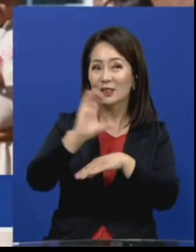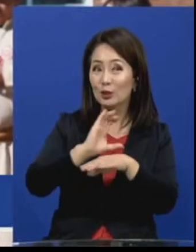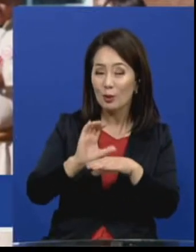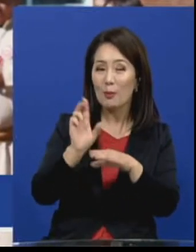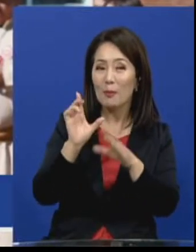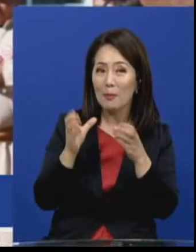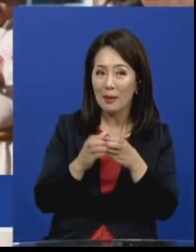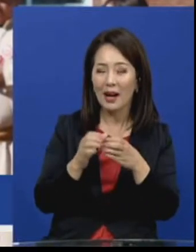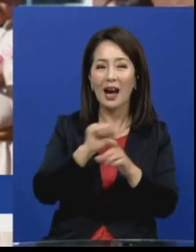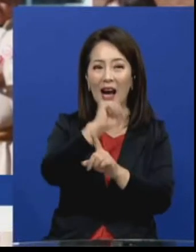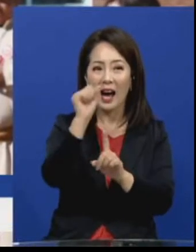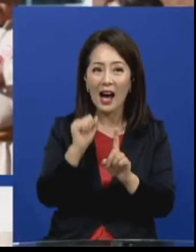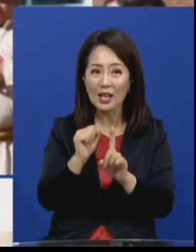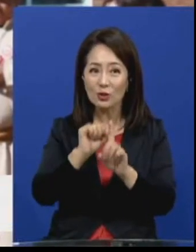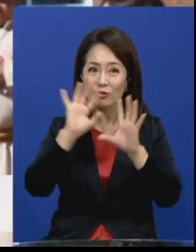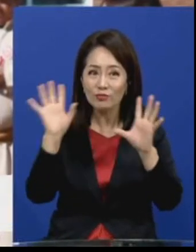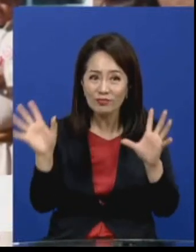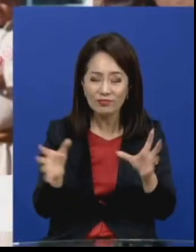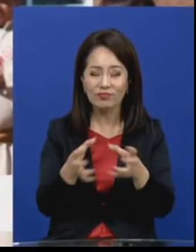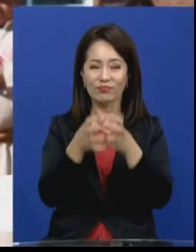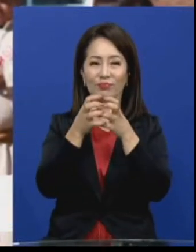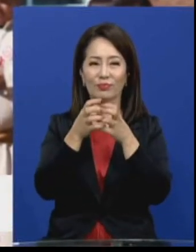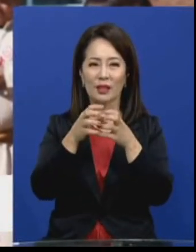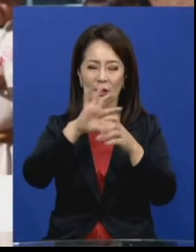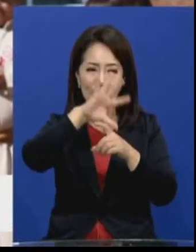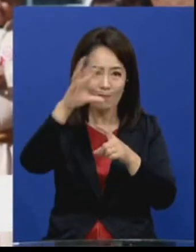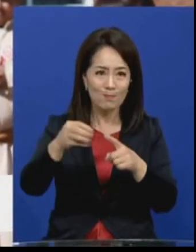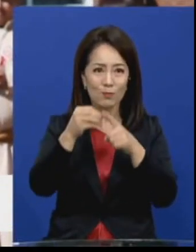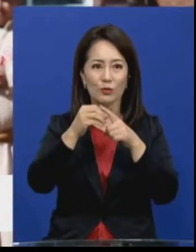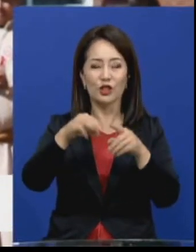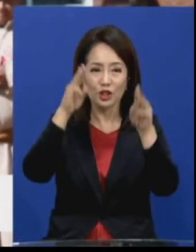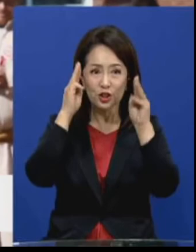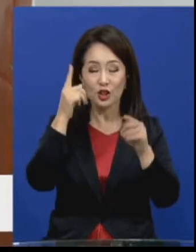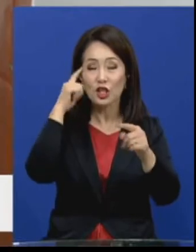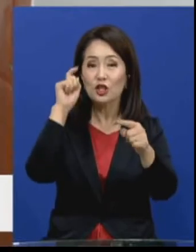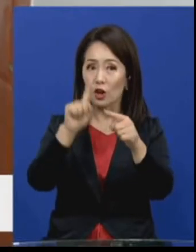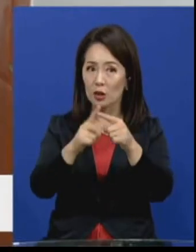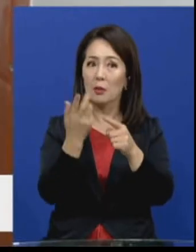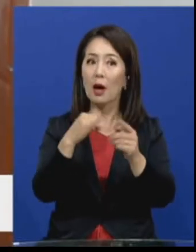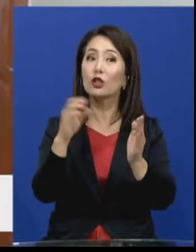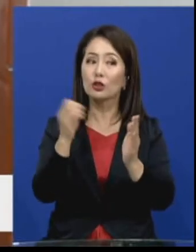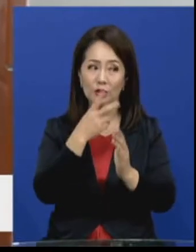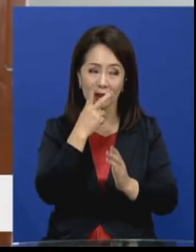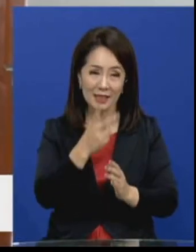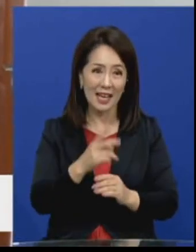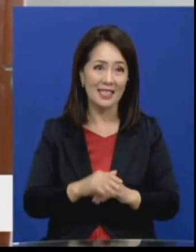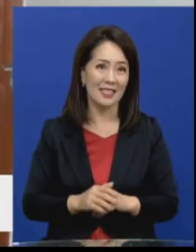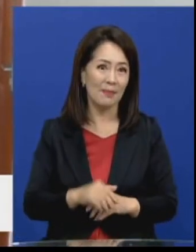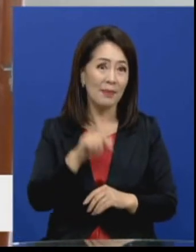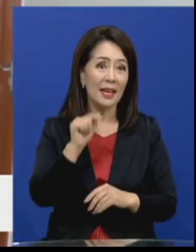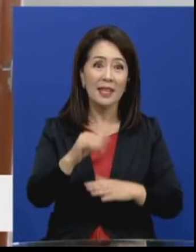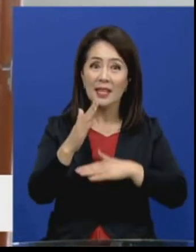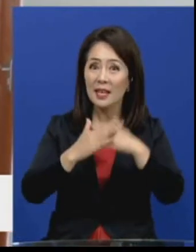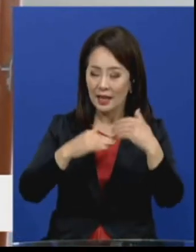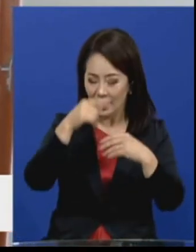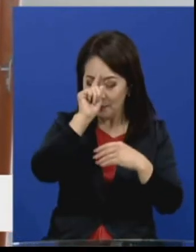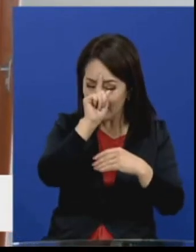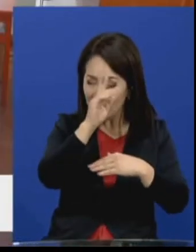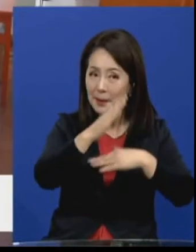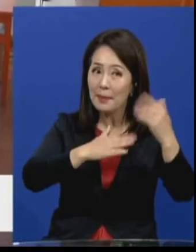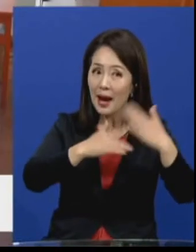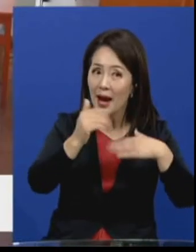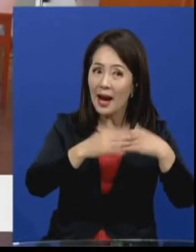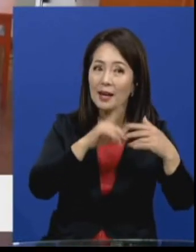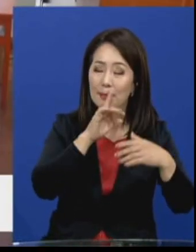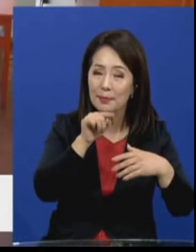бол асуудлыг зохицоор нь шийдэх ийм л зорилтууд байх ёстой гэж харж байгаа. За энэ эмнэлгийг барихад улсын төсөөс 250